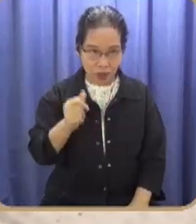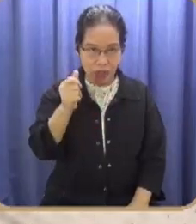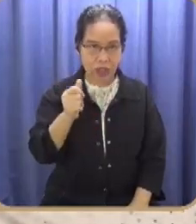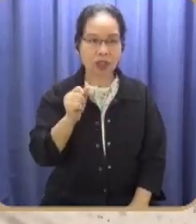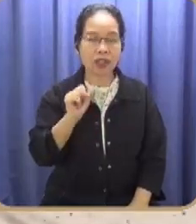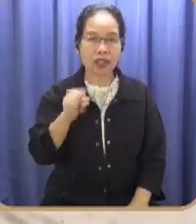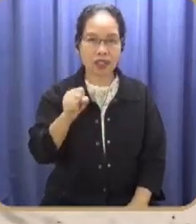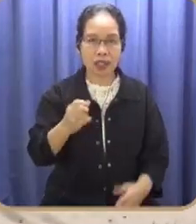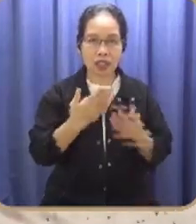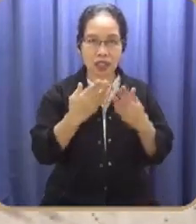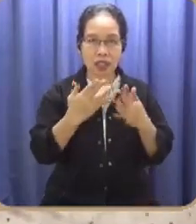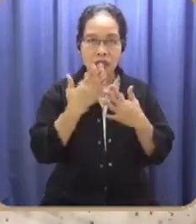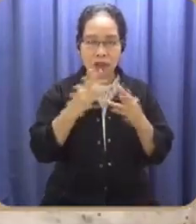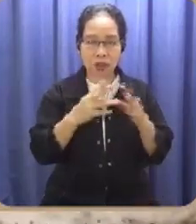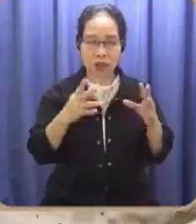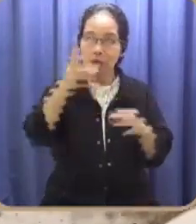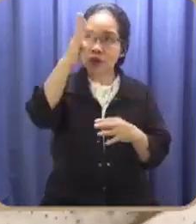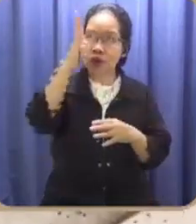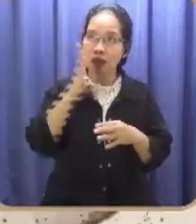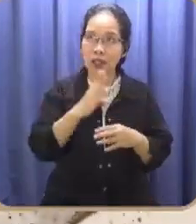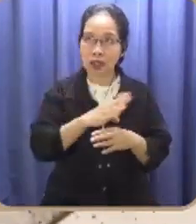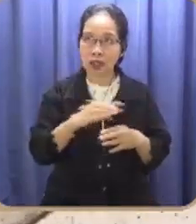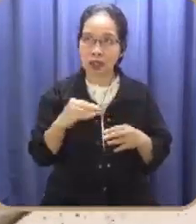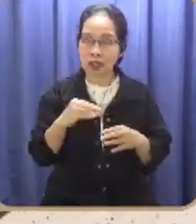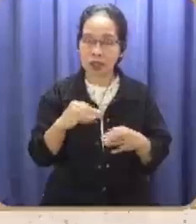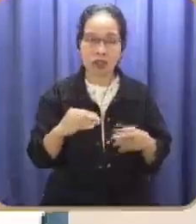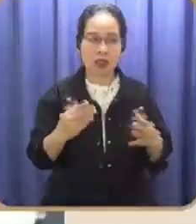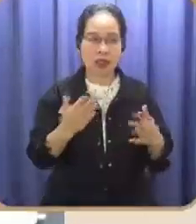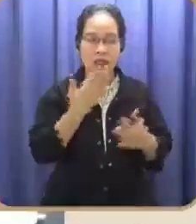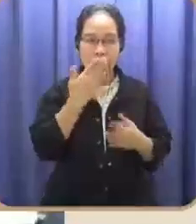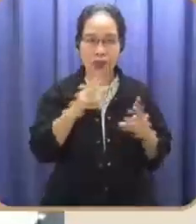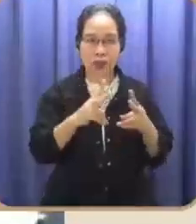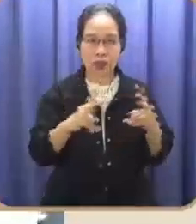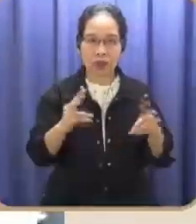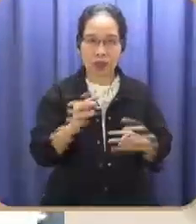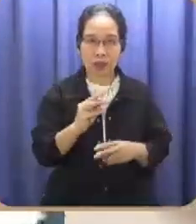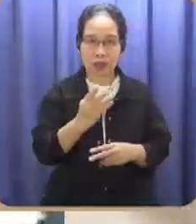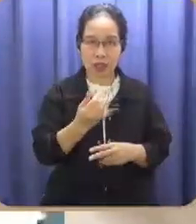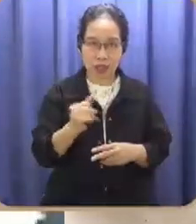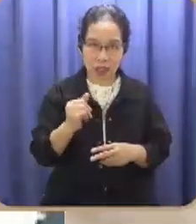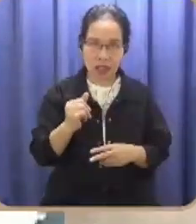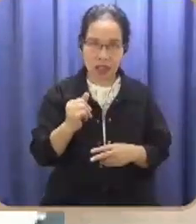Maraming salamat po sa Diyos at sa maraming salamat po sa MCGI.